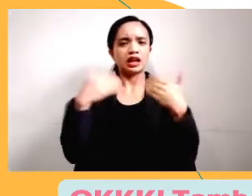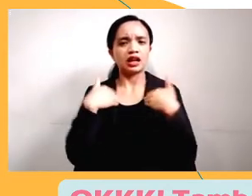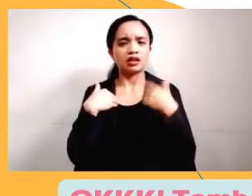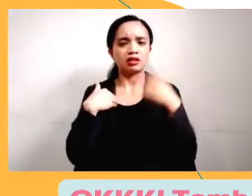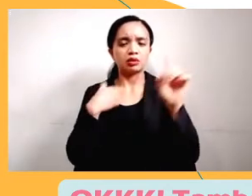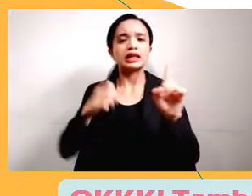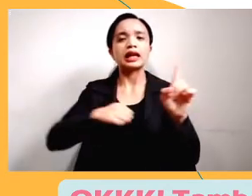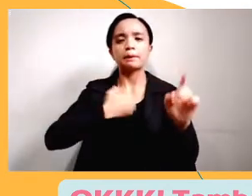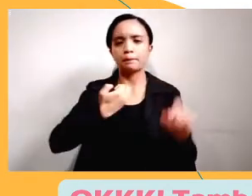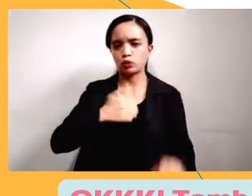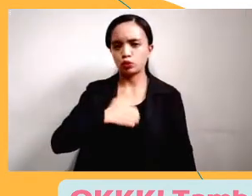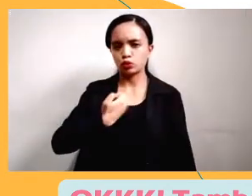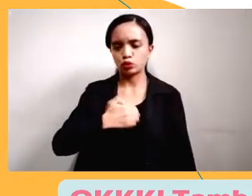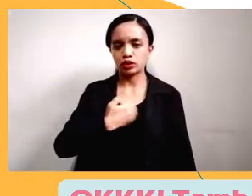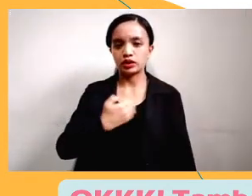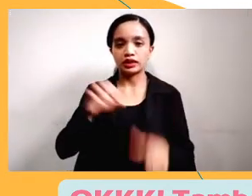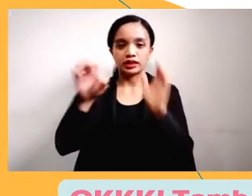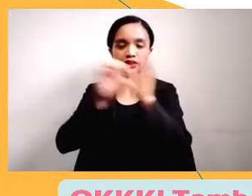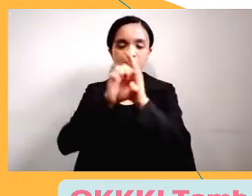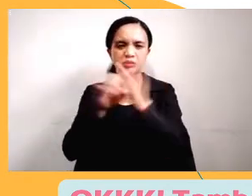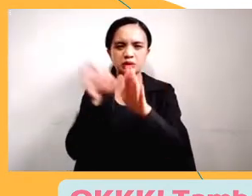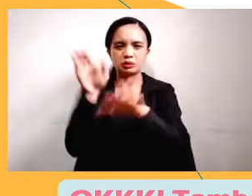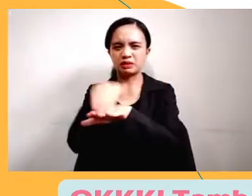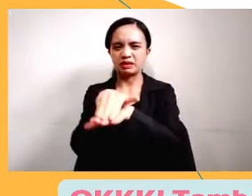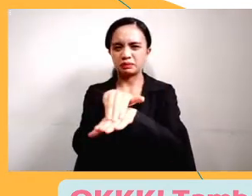emotion. Kung kunwari mabagal,